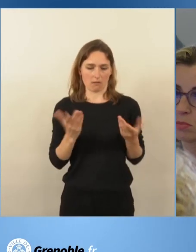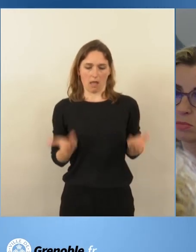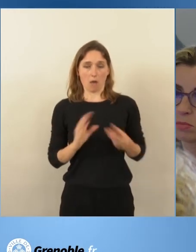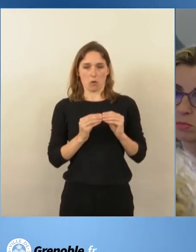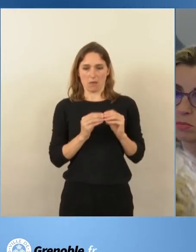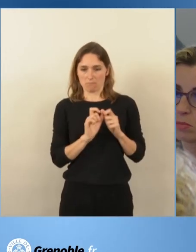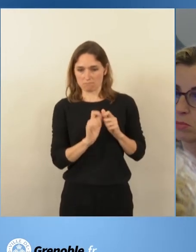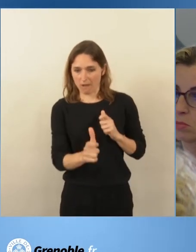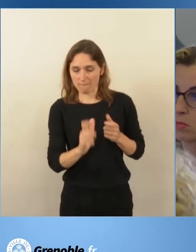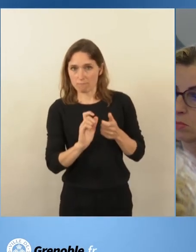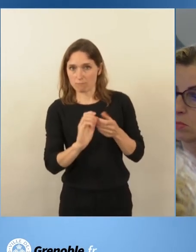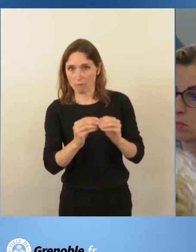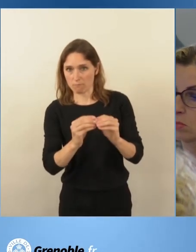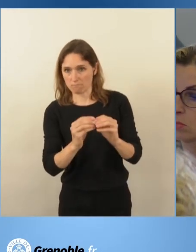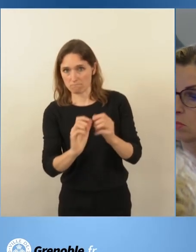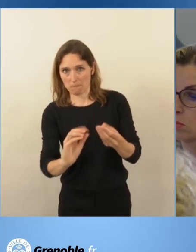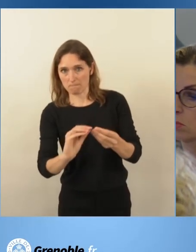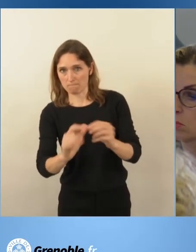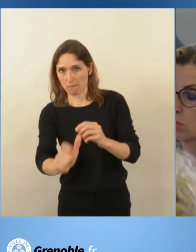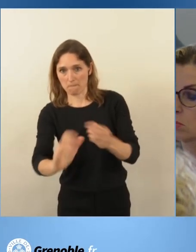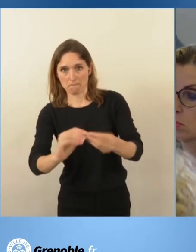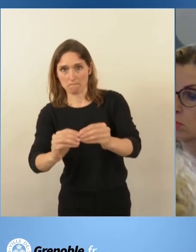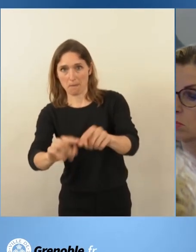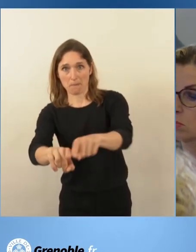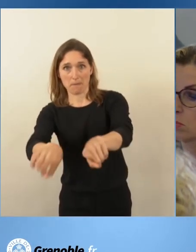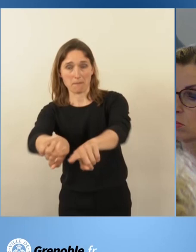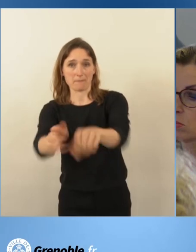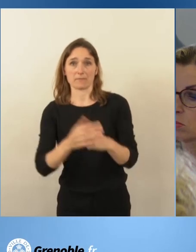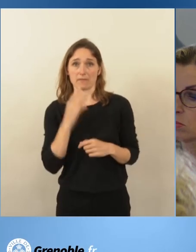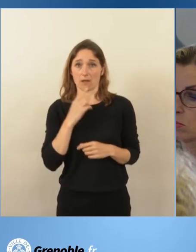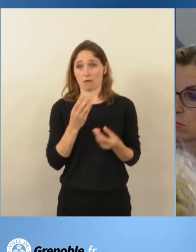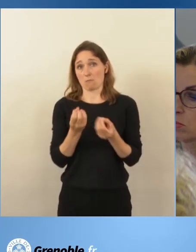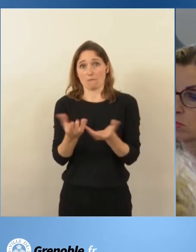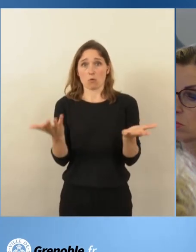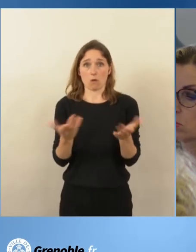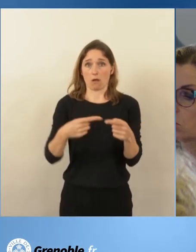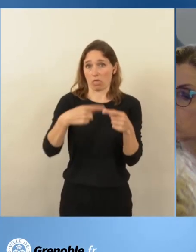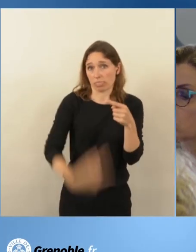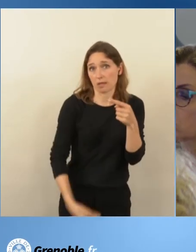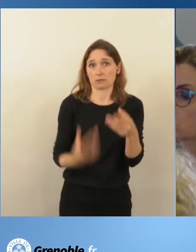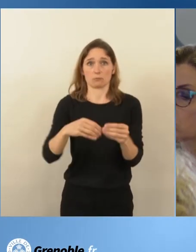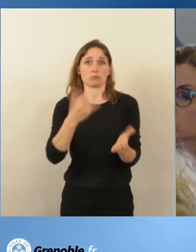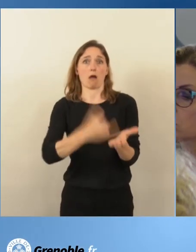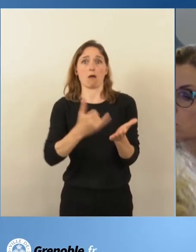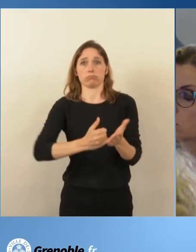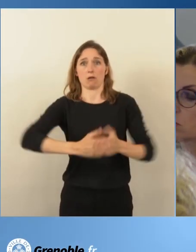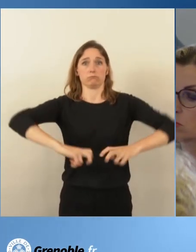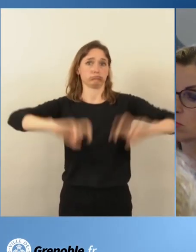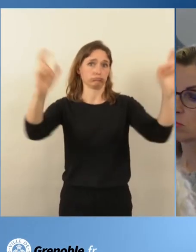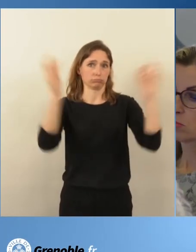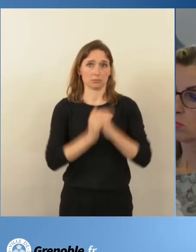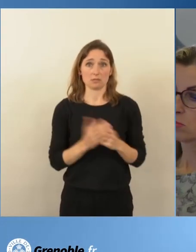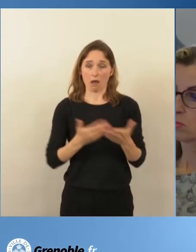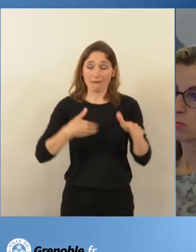les mêmes effets à savoir l'endettement et l'impôt avec ce fonctionnement vous conduisez la ville